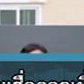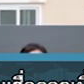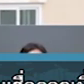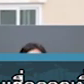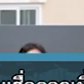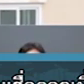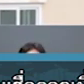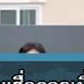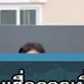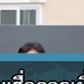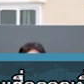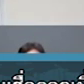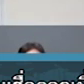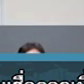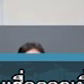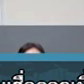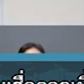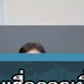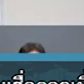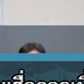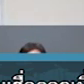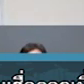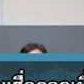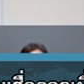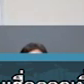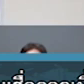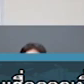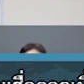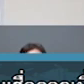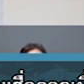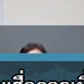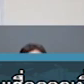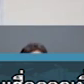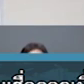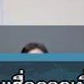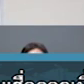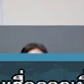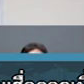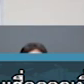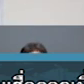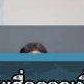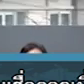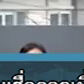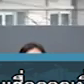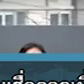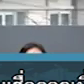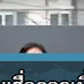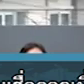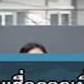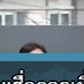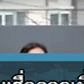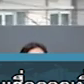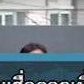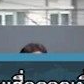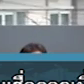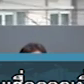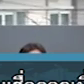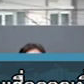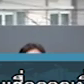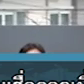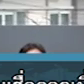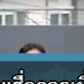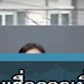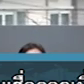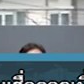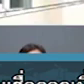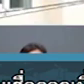การส่งเสริมให้คนไทยทุกกลุ่มมีที่อยู่อาศัยเป็นของตนเองทั้งนี้ผู้ที่สนใจสามารถยื่นคำขอกู้ได้ตั้งแต่วันนี้